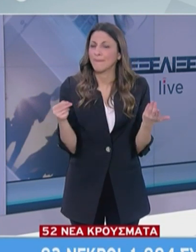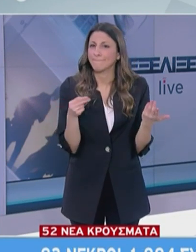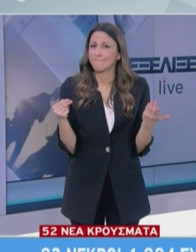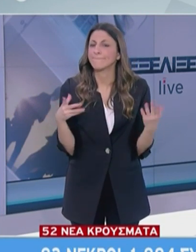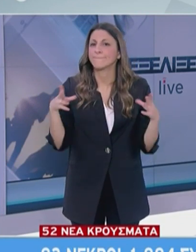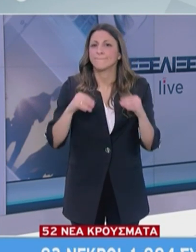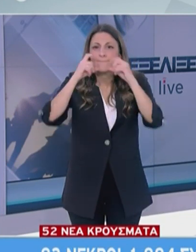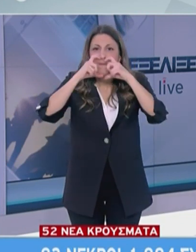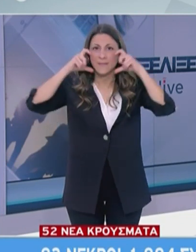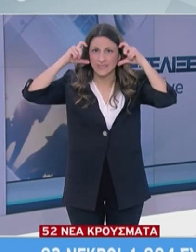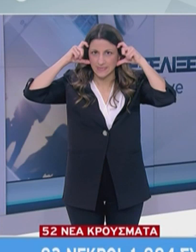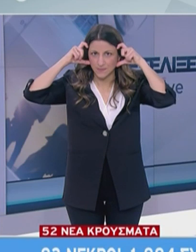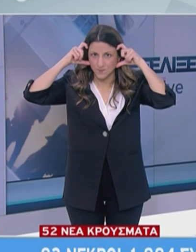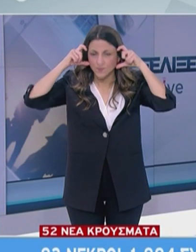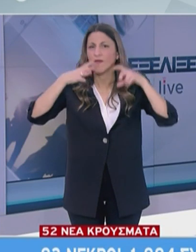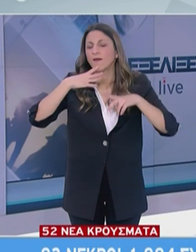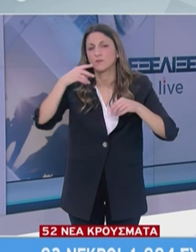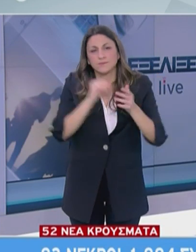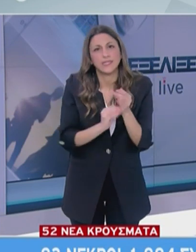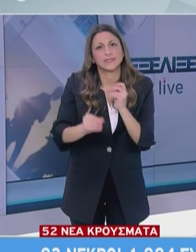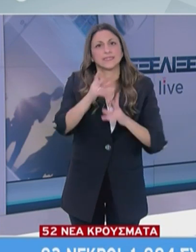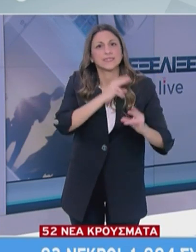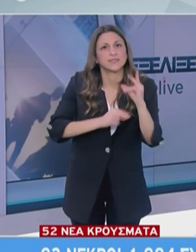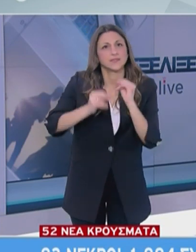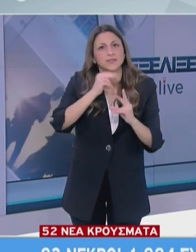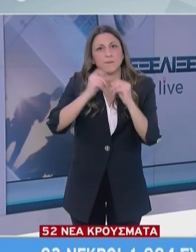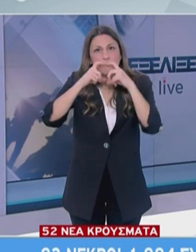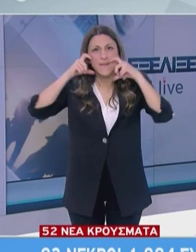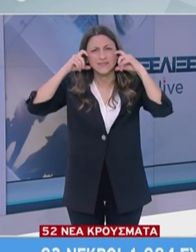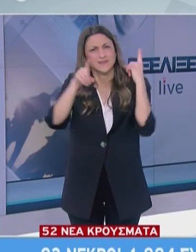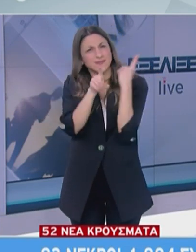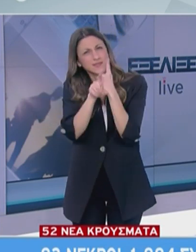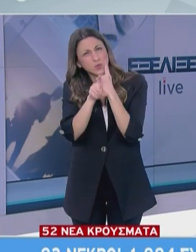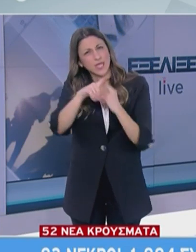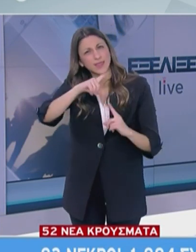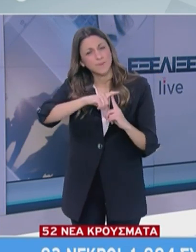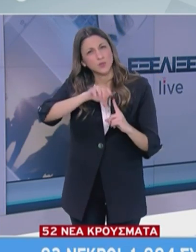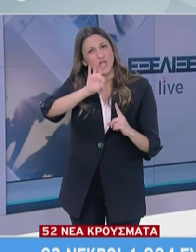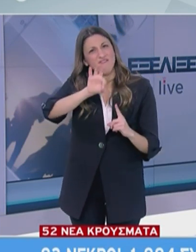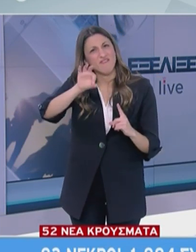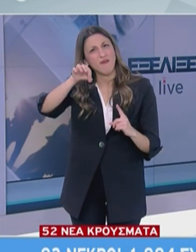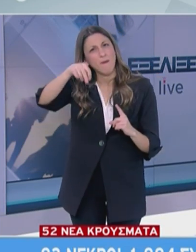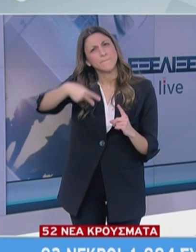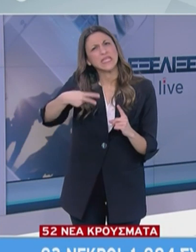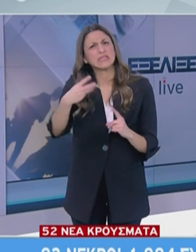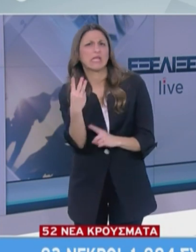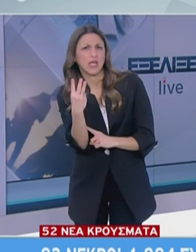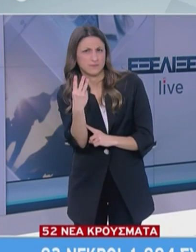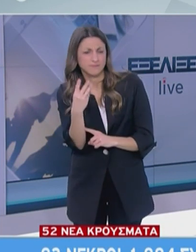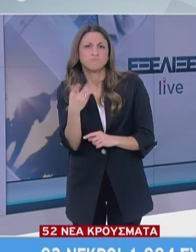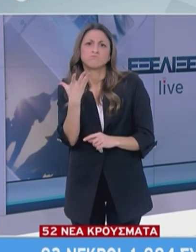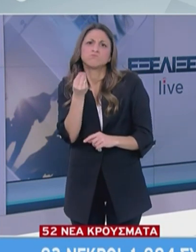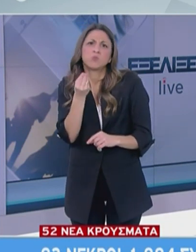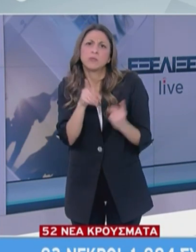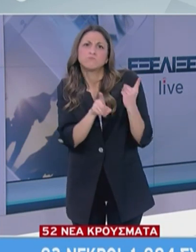τις μάσκες προστασίας και επειδή γίνεται κουβέντα κυρίως για τις μάσκες FFP3. Όπως λένε και οι ειδικοί που είναι στην πρώτη